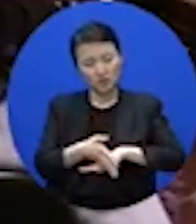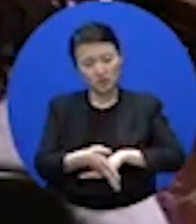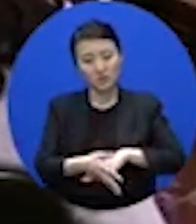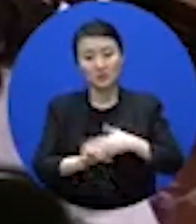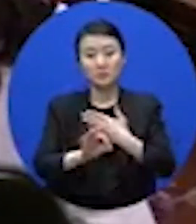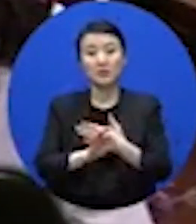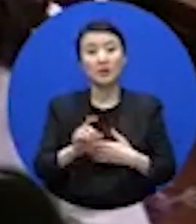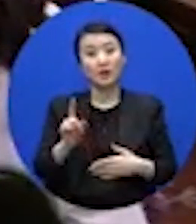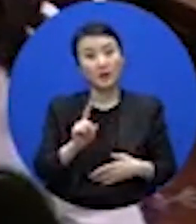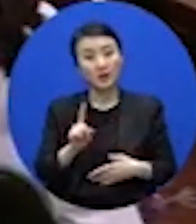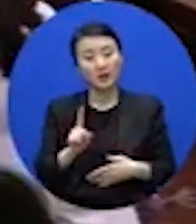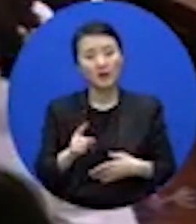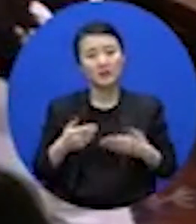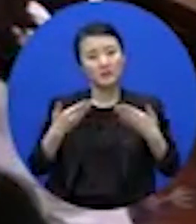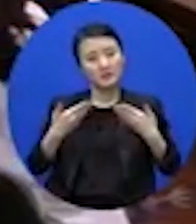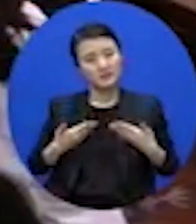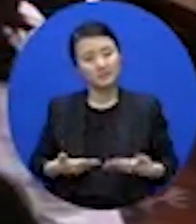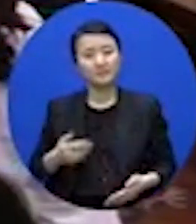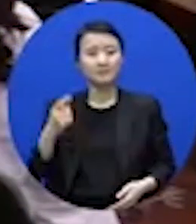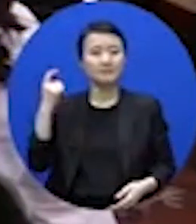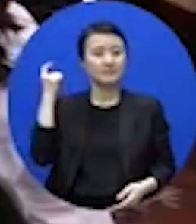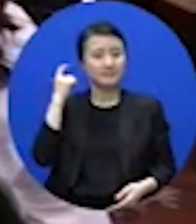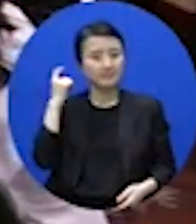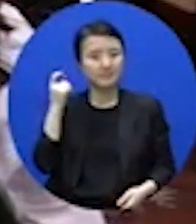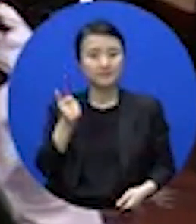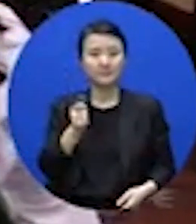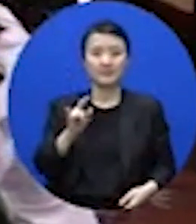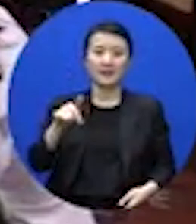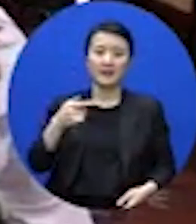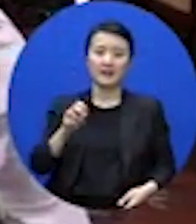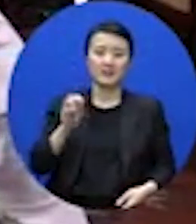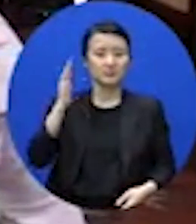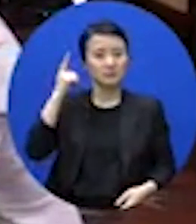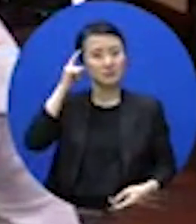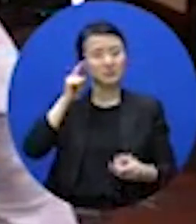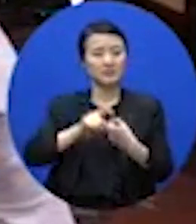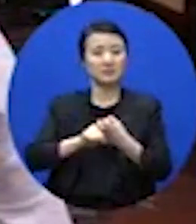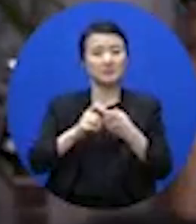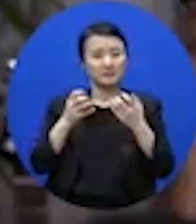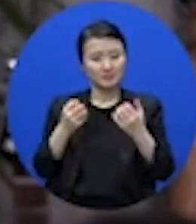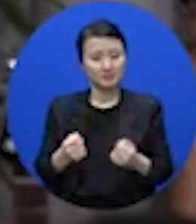저는 요즘에 명상음악 또 국악, 해금 관심 정말 많아요.